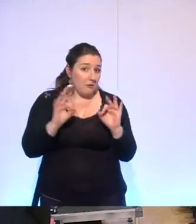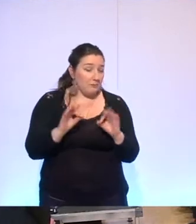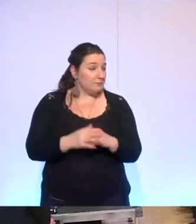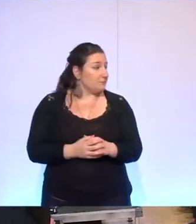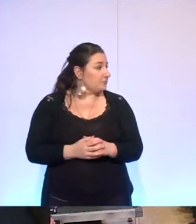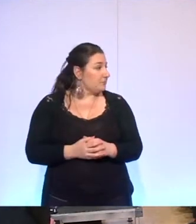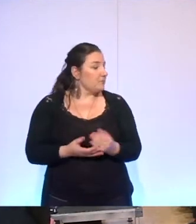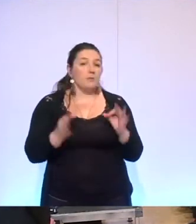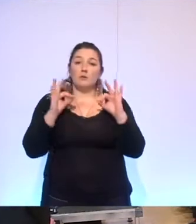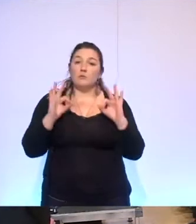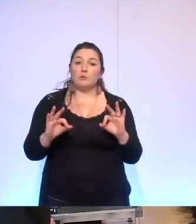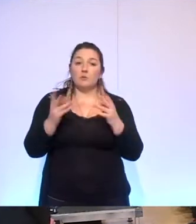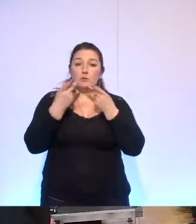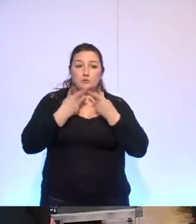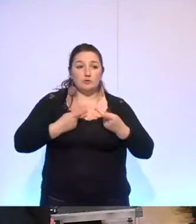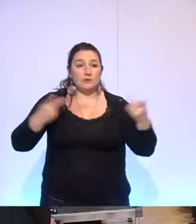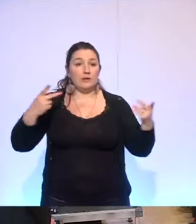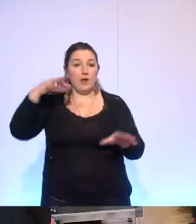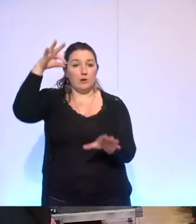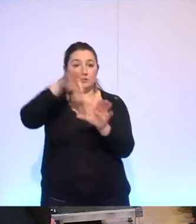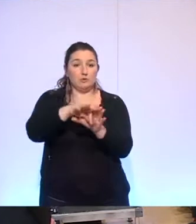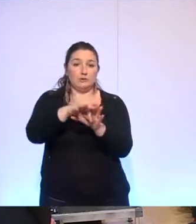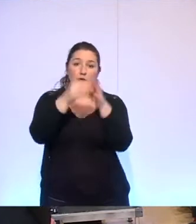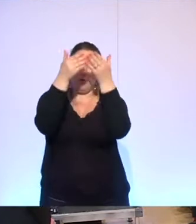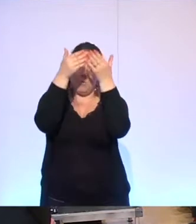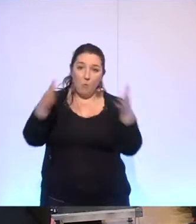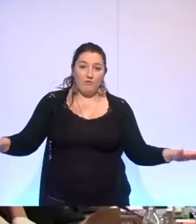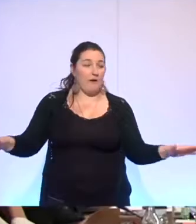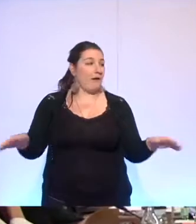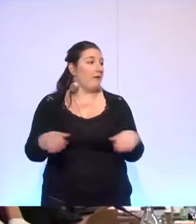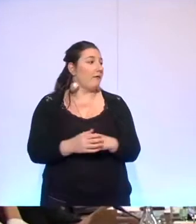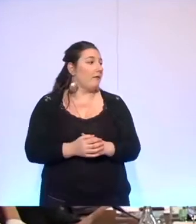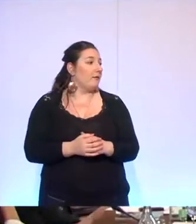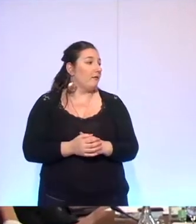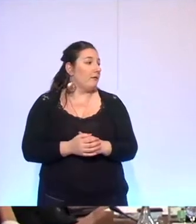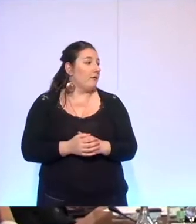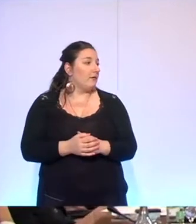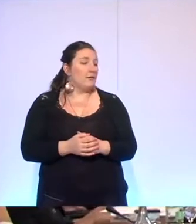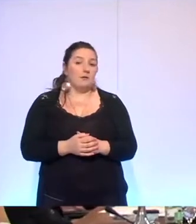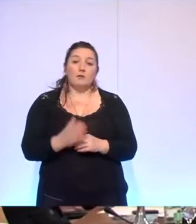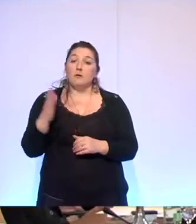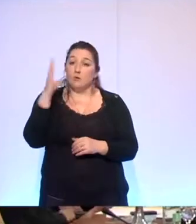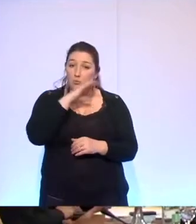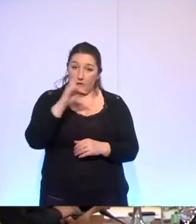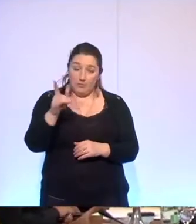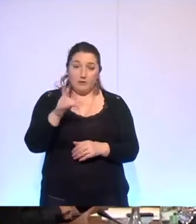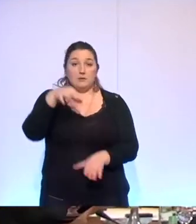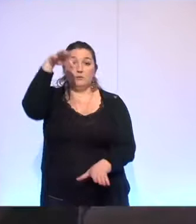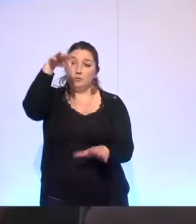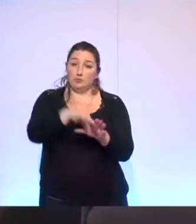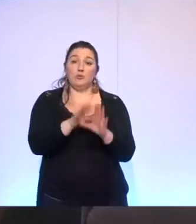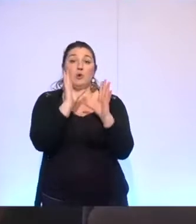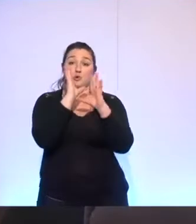Donc, je déclare le scrutin ouvert. Je vous rappelle que c'est un scrutin secret à la majorité